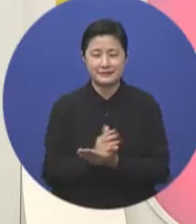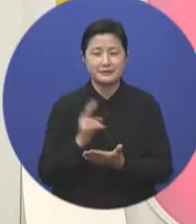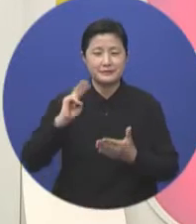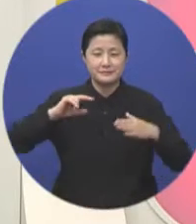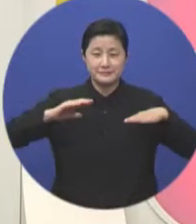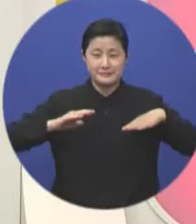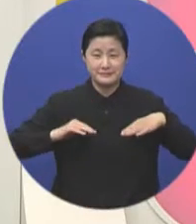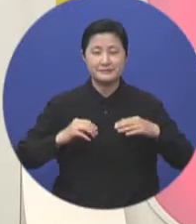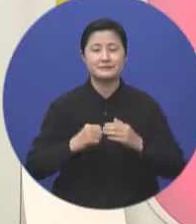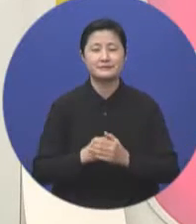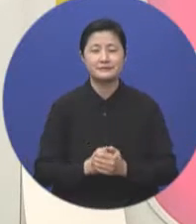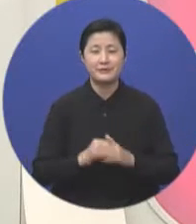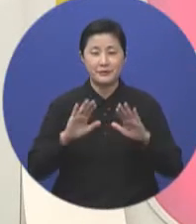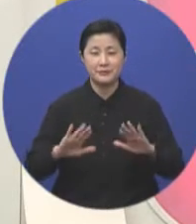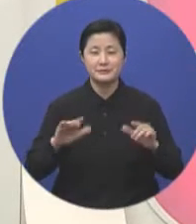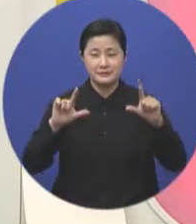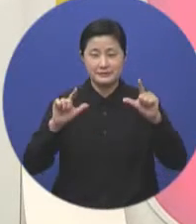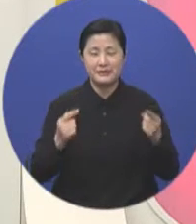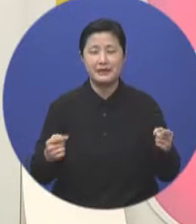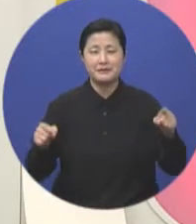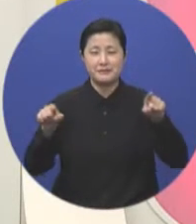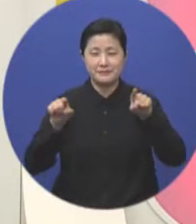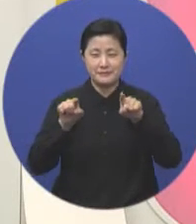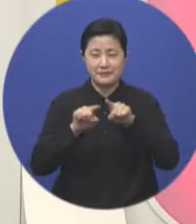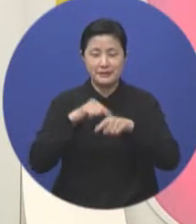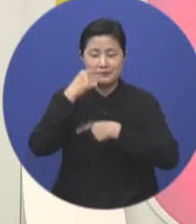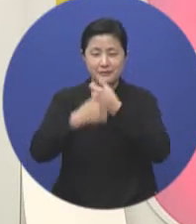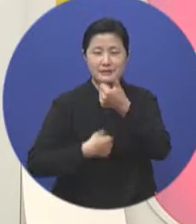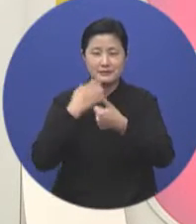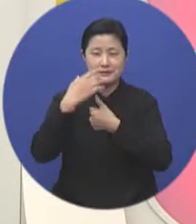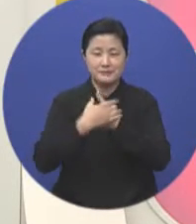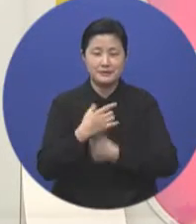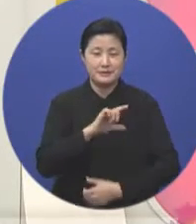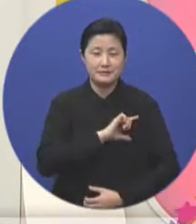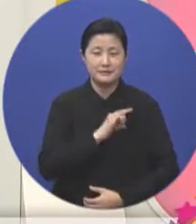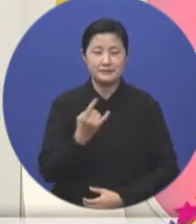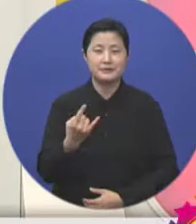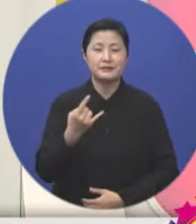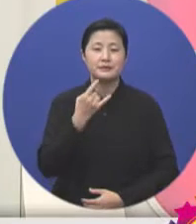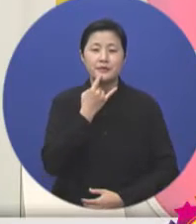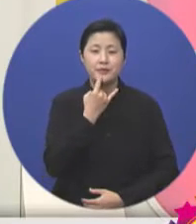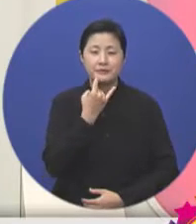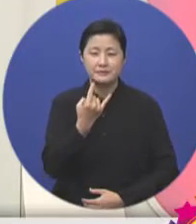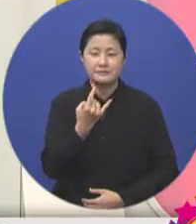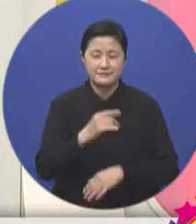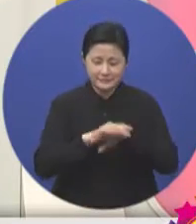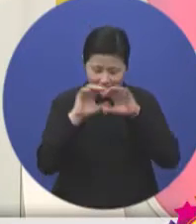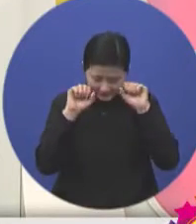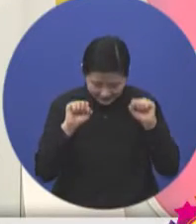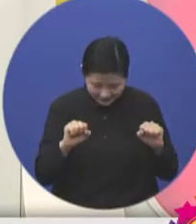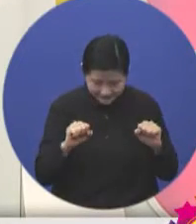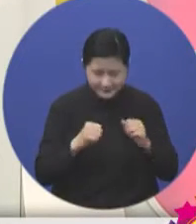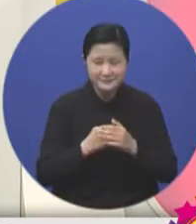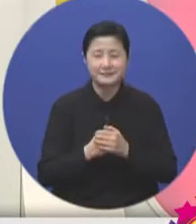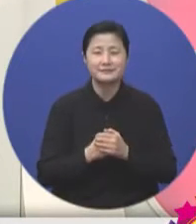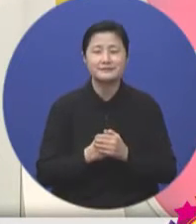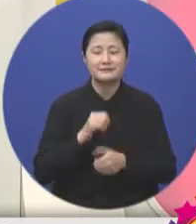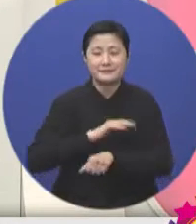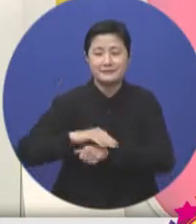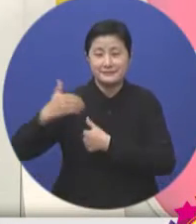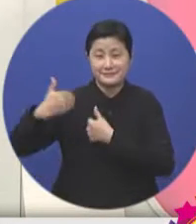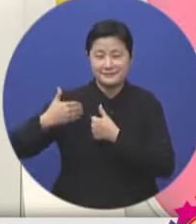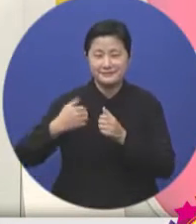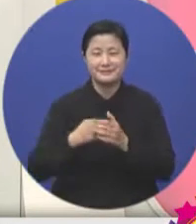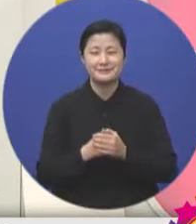나눔 노래자랑 오늘 저희와 함께 또 수화를 해주실 오현아 수화 통역사님이십니다. 네, 잘